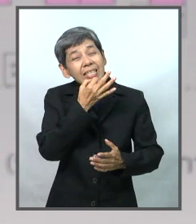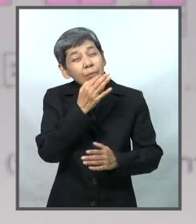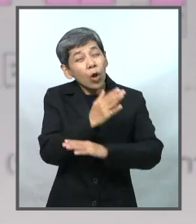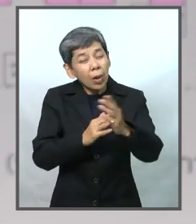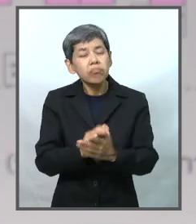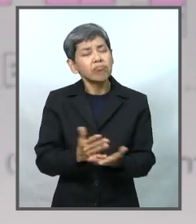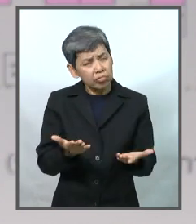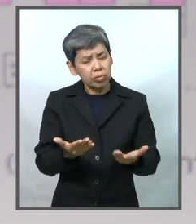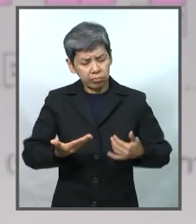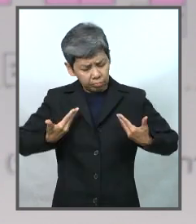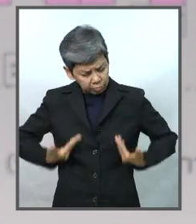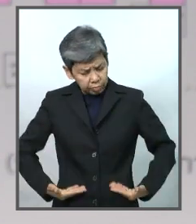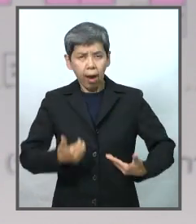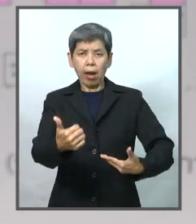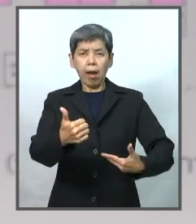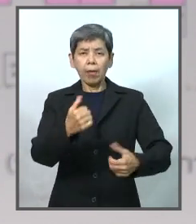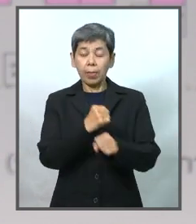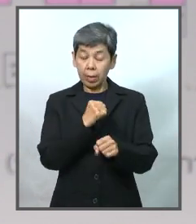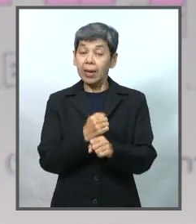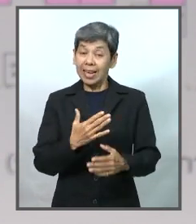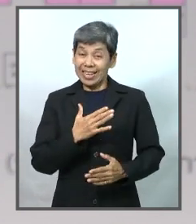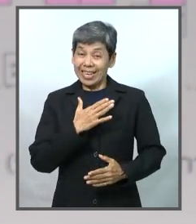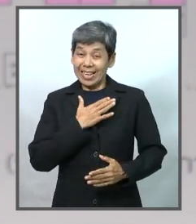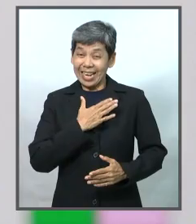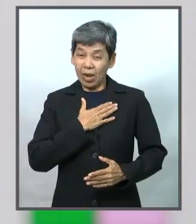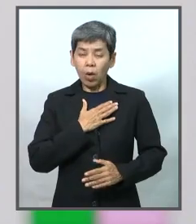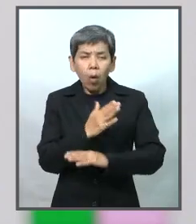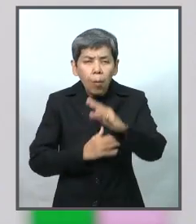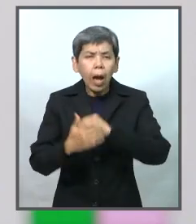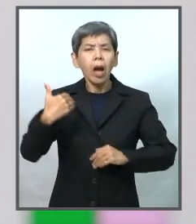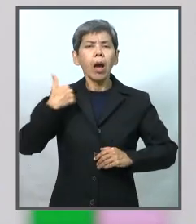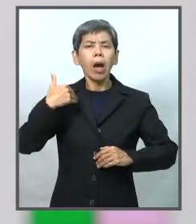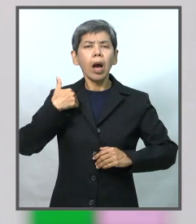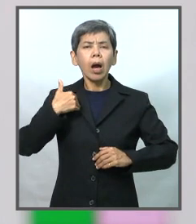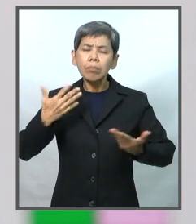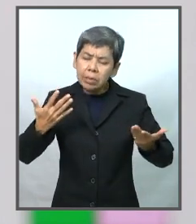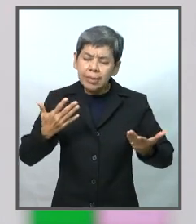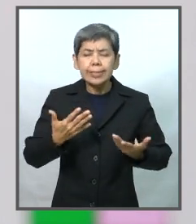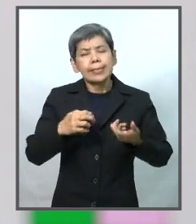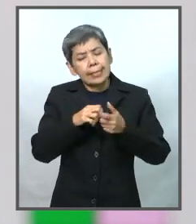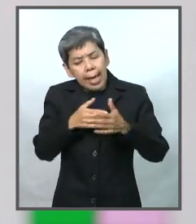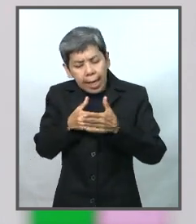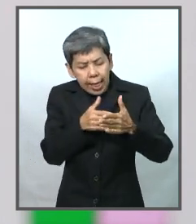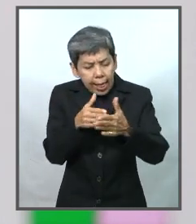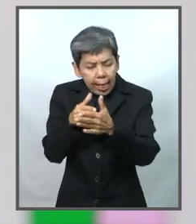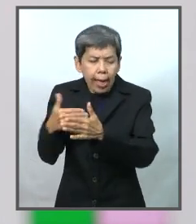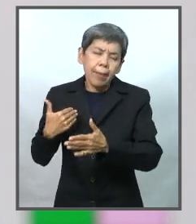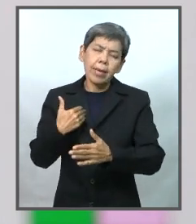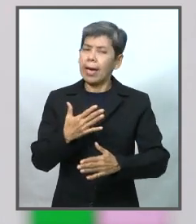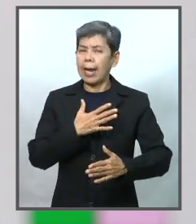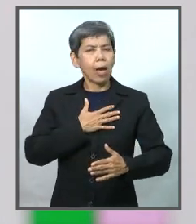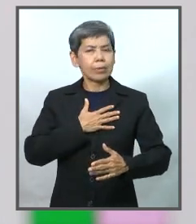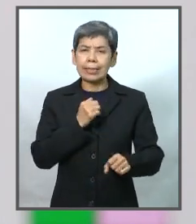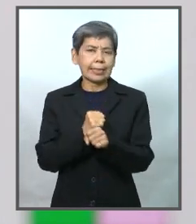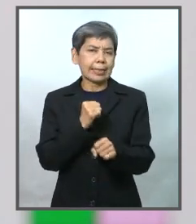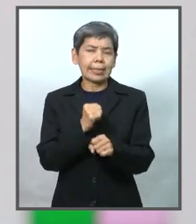นอาชีพที่แน่นอนด้วยร่างกายหรือว่าด้วยสิ่งที่เรามีความพิการเกิดขึ้นนะคะมันอาจจะเป็นข้อจำกัดหลายๆอย่างที่ทำให้เ